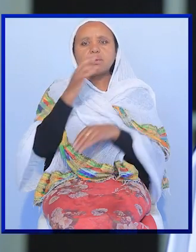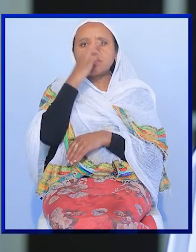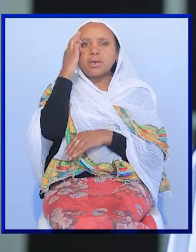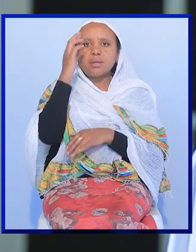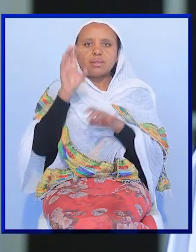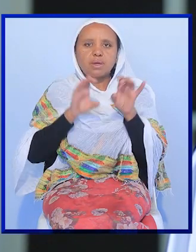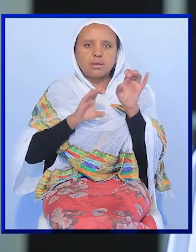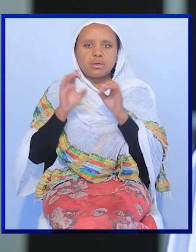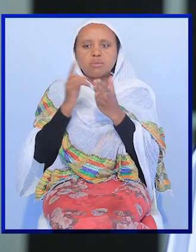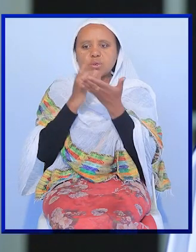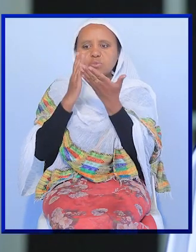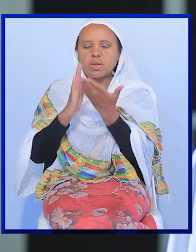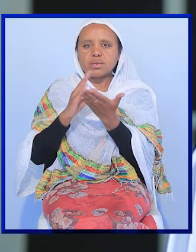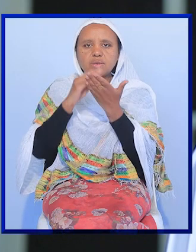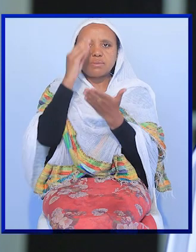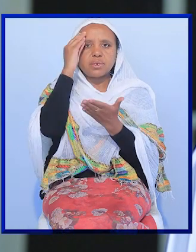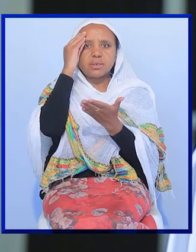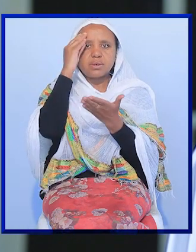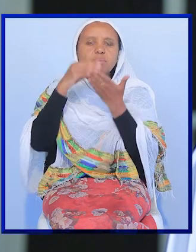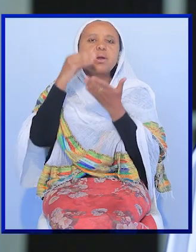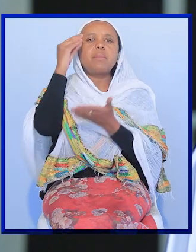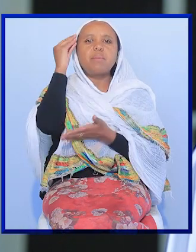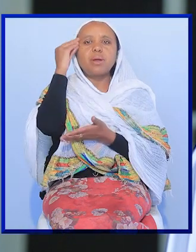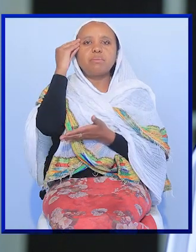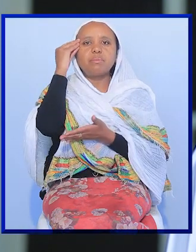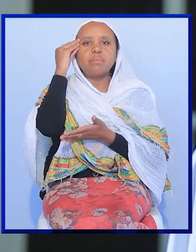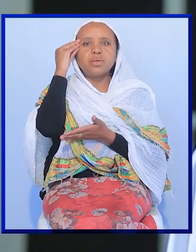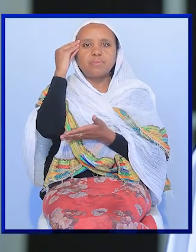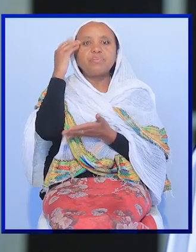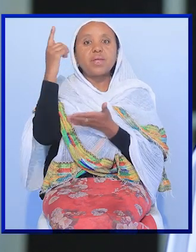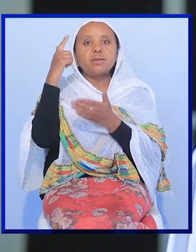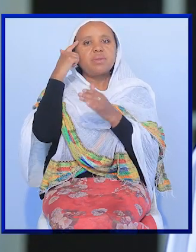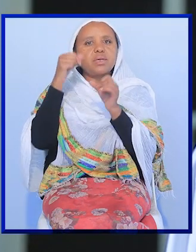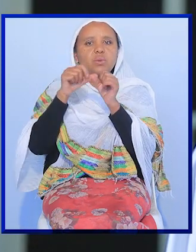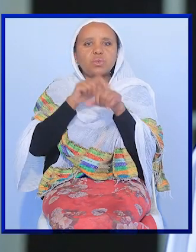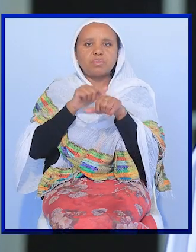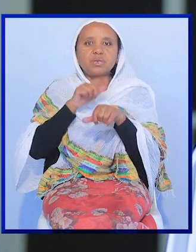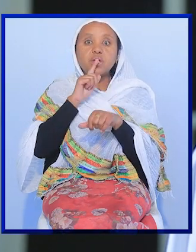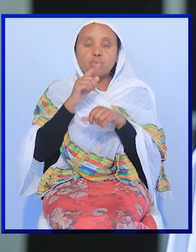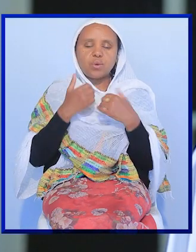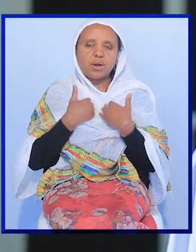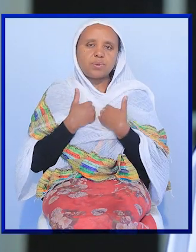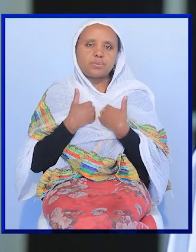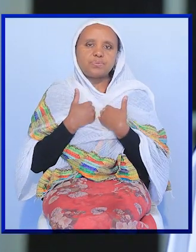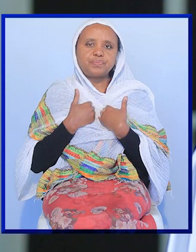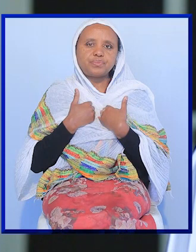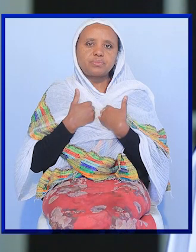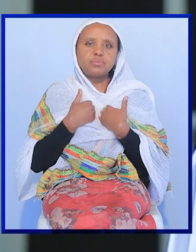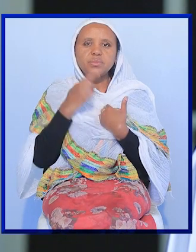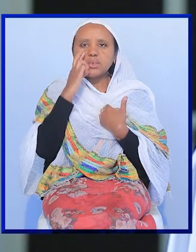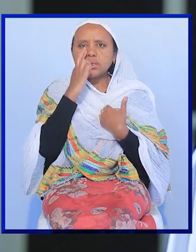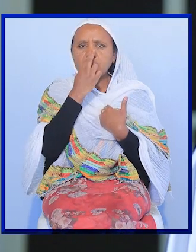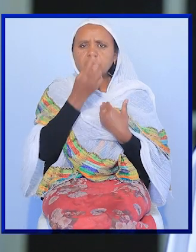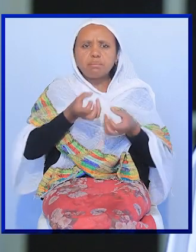አድርገን መዝሙራትን ትምህርትን የምንማማርበት ያንን የምንዘክርበት ወቅት ላይ ነው የምንገኘው